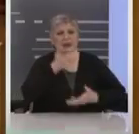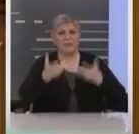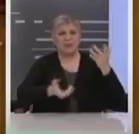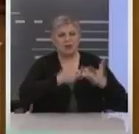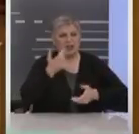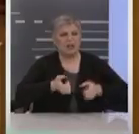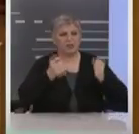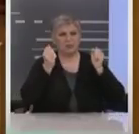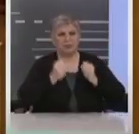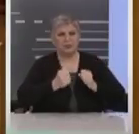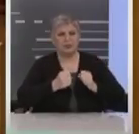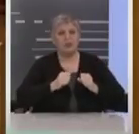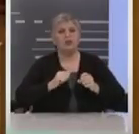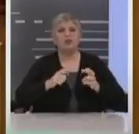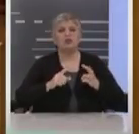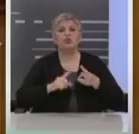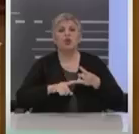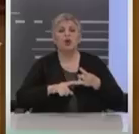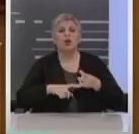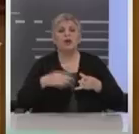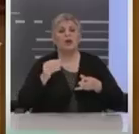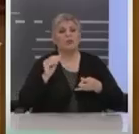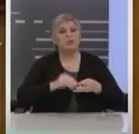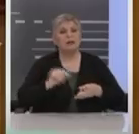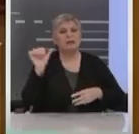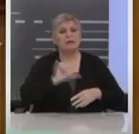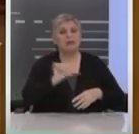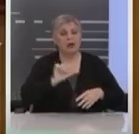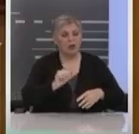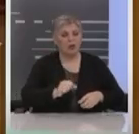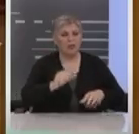σήμερα κάνει και αντιπολίτευση της πλημμύρας και της καταστροφής.